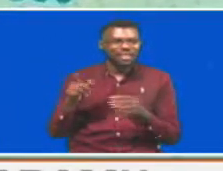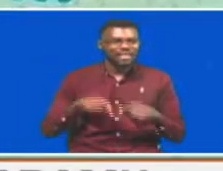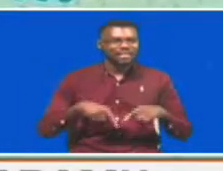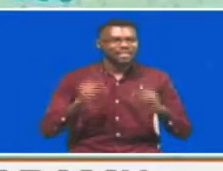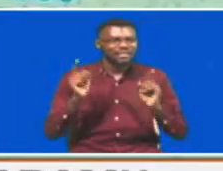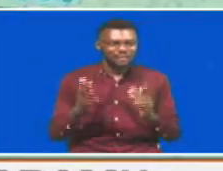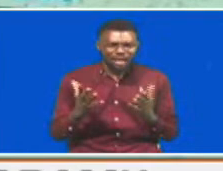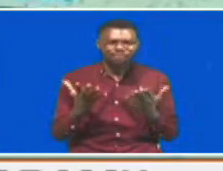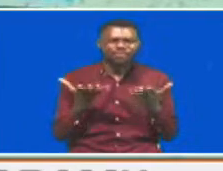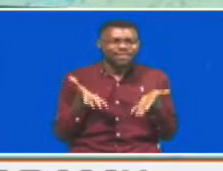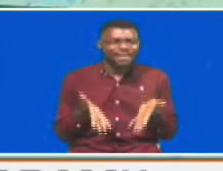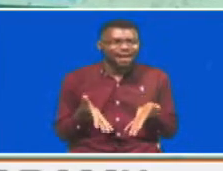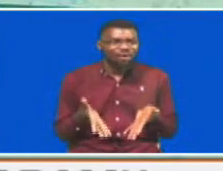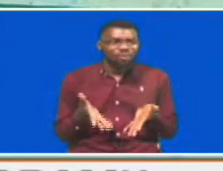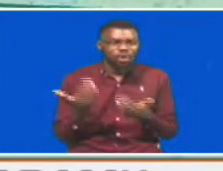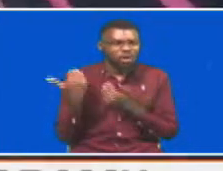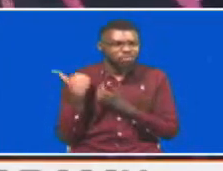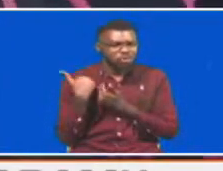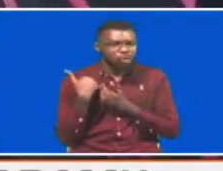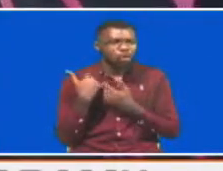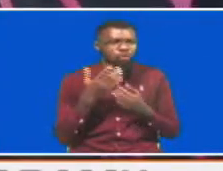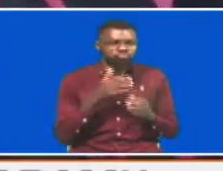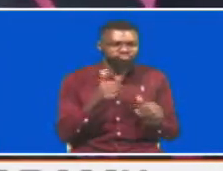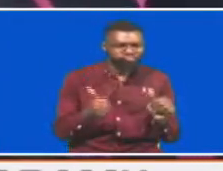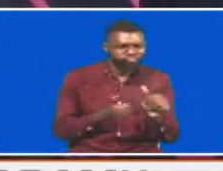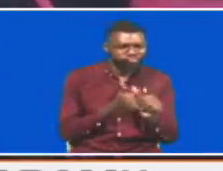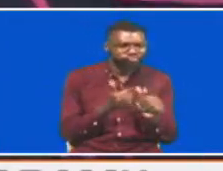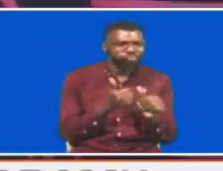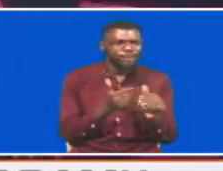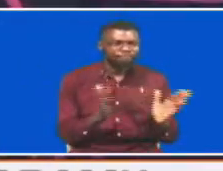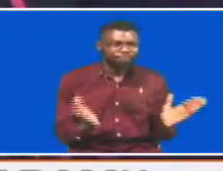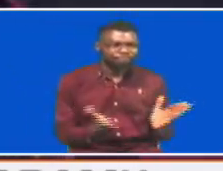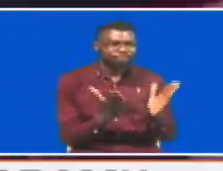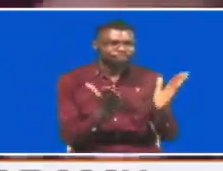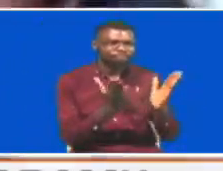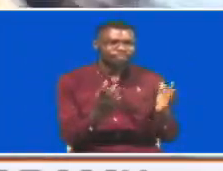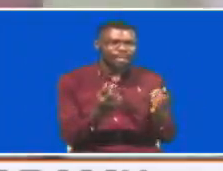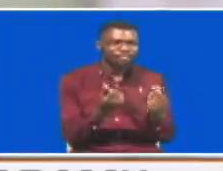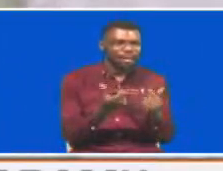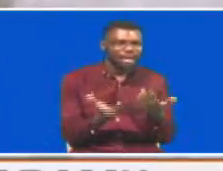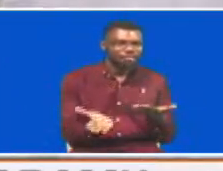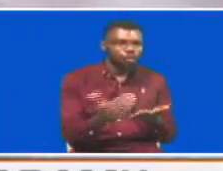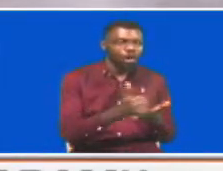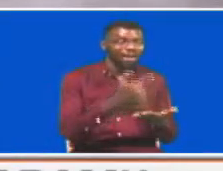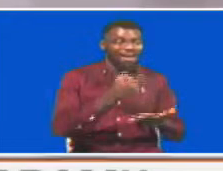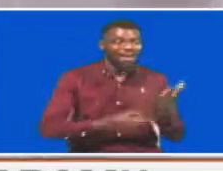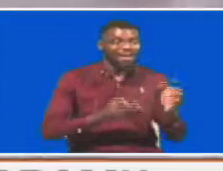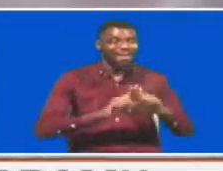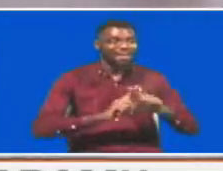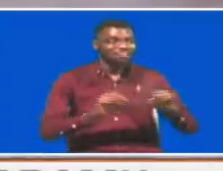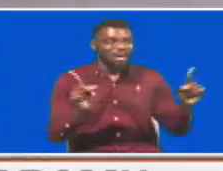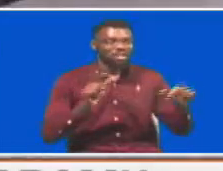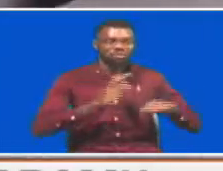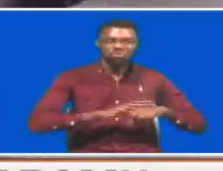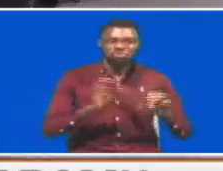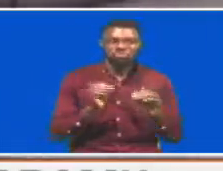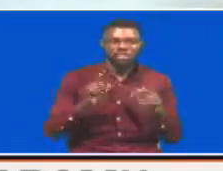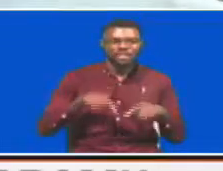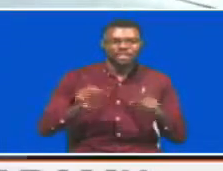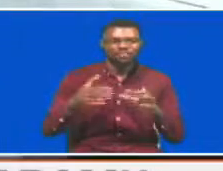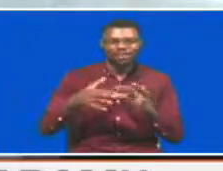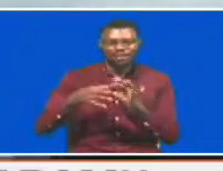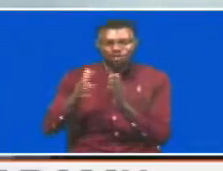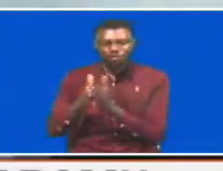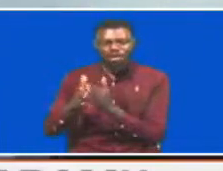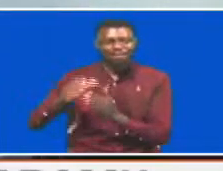ndiye amebainika kuwa nyuma ya kampuni hii inayodaiwa kutumika kukusanya kodi haramu na maafisa wakuu wa serikali